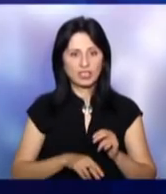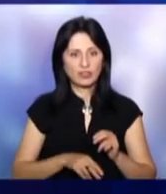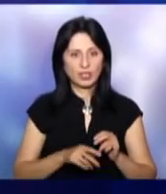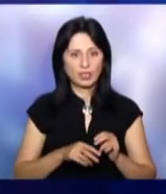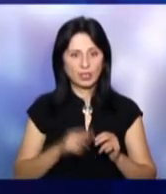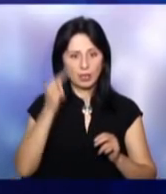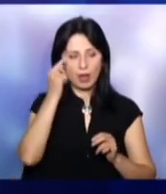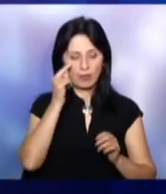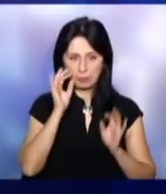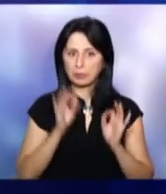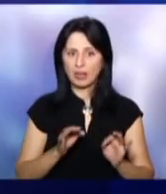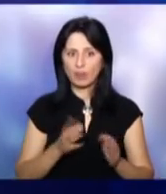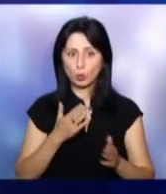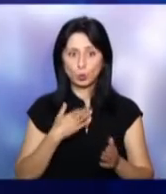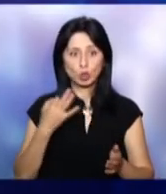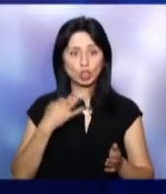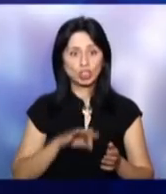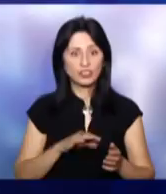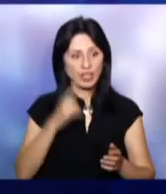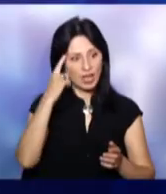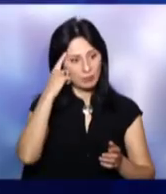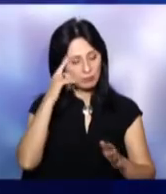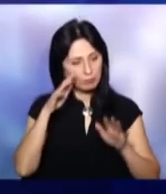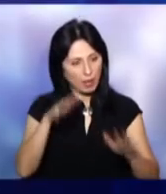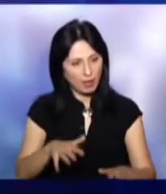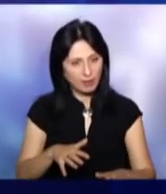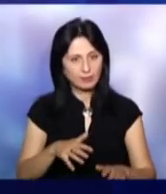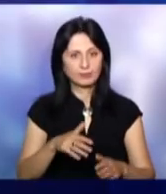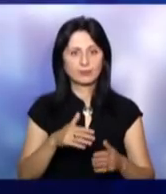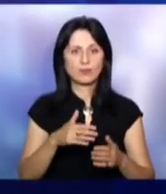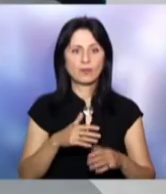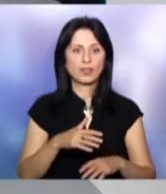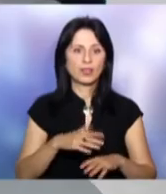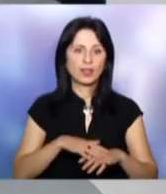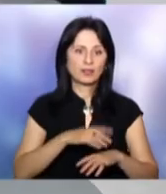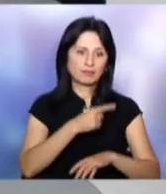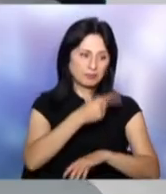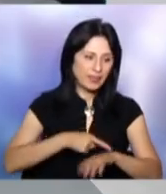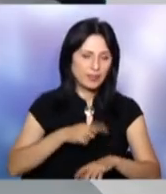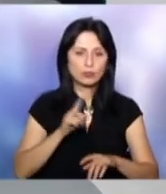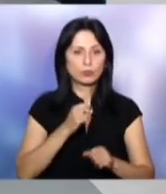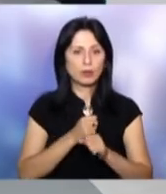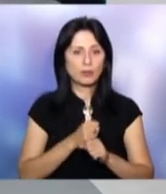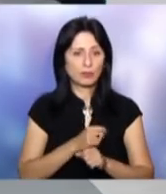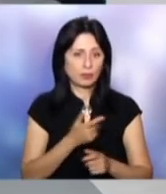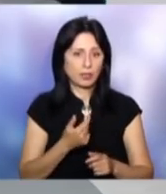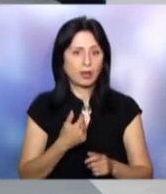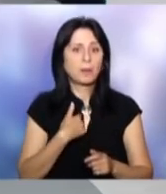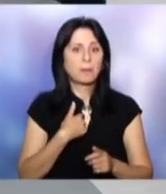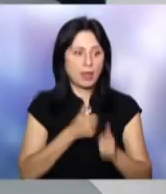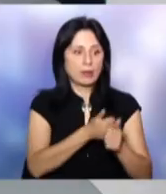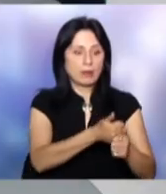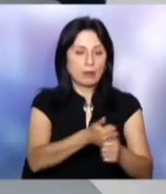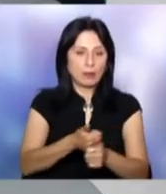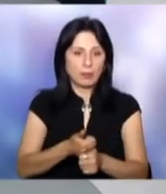და გავიაზრე ისიც, რომ თუ კი ჩემ შვილებს ხანთავი გაუტეხავთ, თუ ხელი გადაუჭრიათ, თუ რაც უქნიათ, ყველა მე მივდევდი